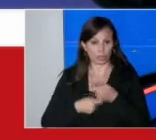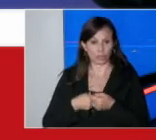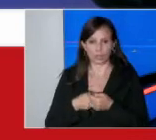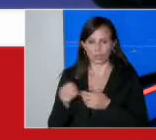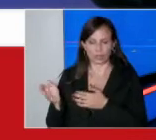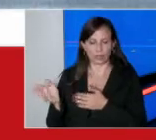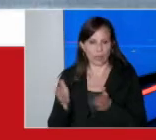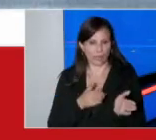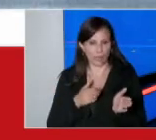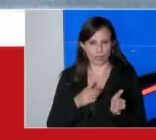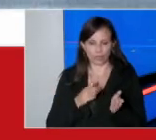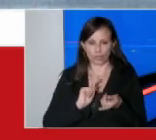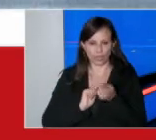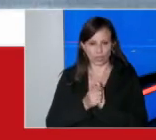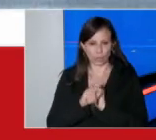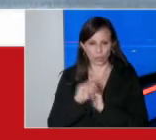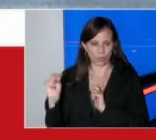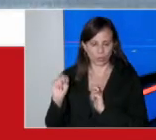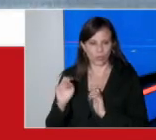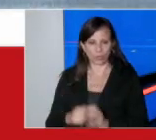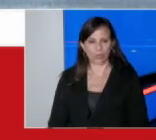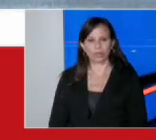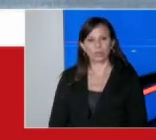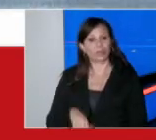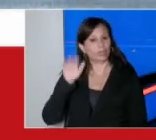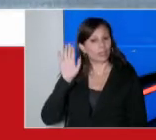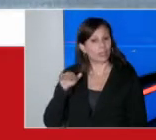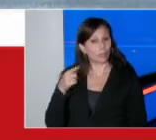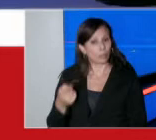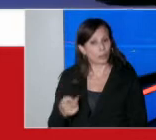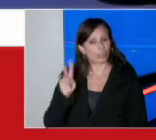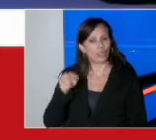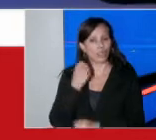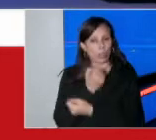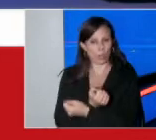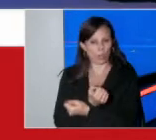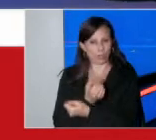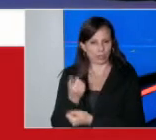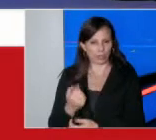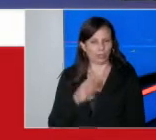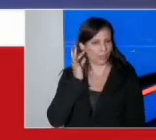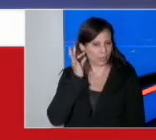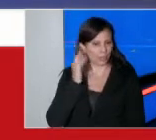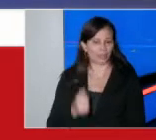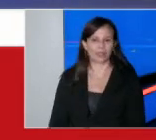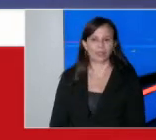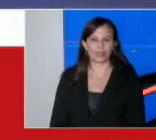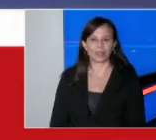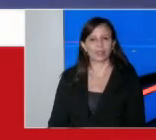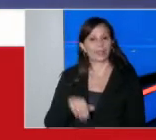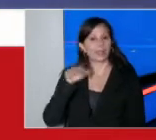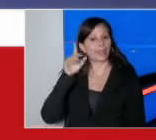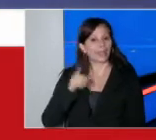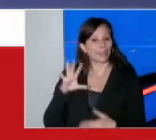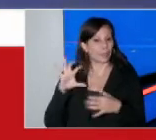חד. כן, טוב. גם פה יש לנו כמה וונדר וומן, אבל נעזוב את זה. אתה יודע מה, אני אקח את זה, אם בכל זאת אנחנו חייבים לעשות את